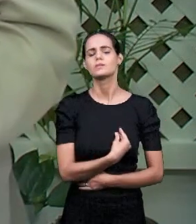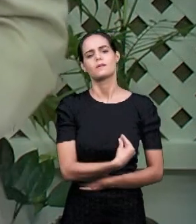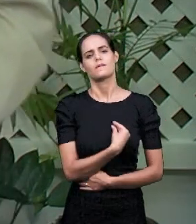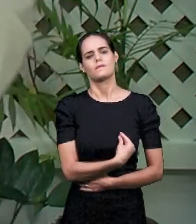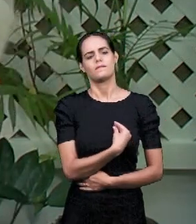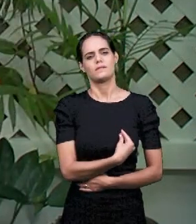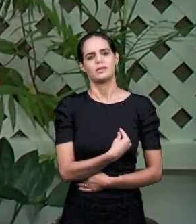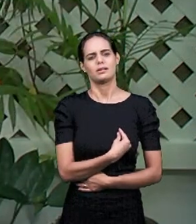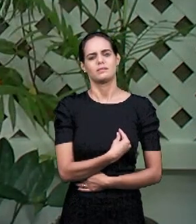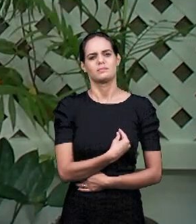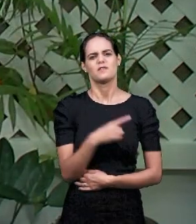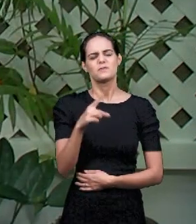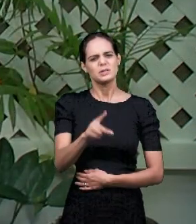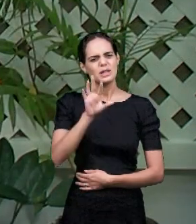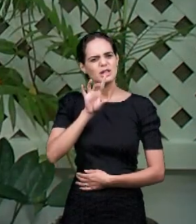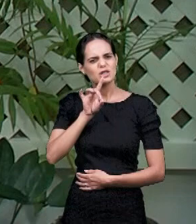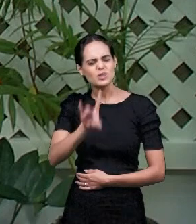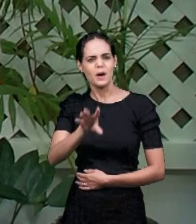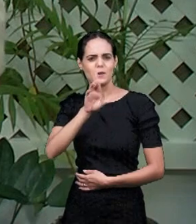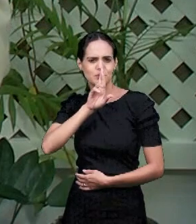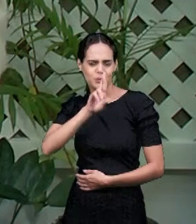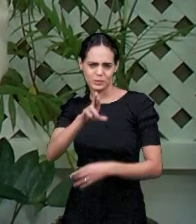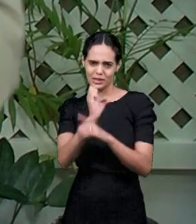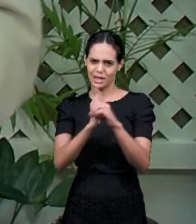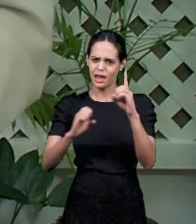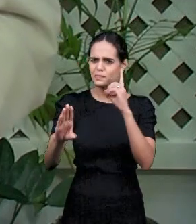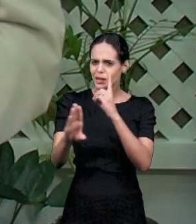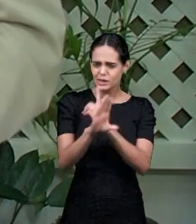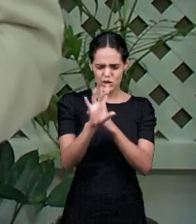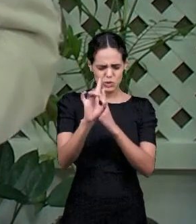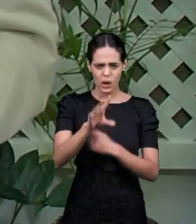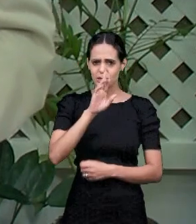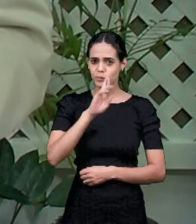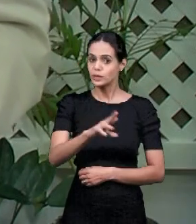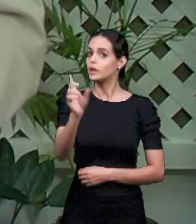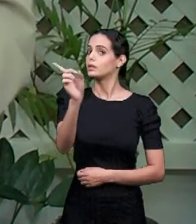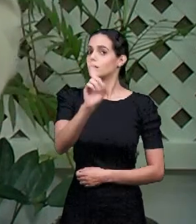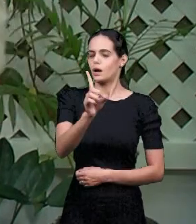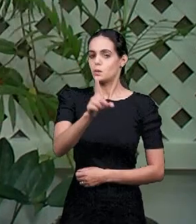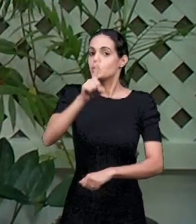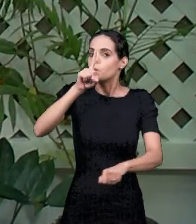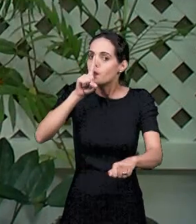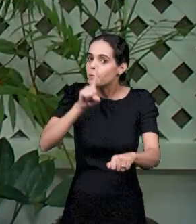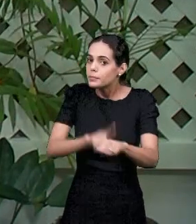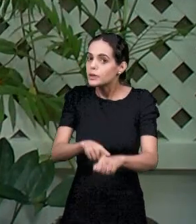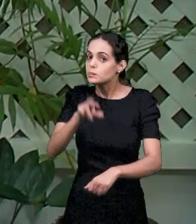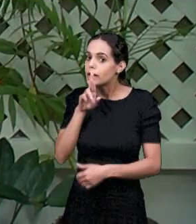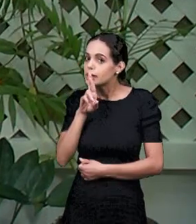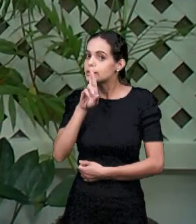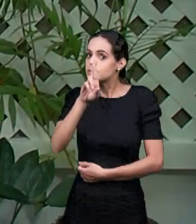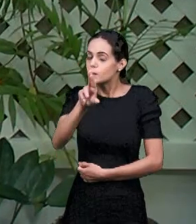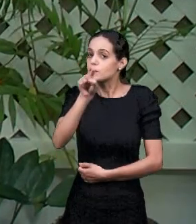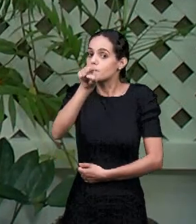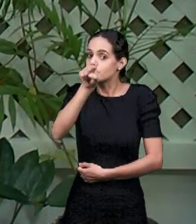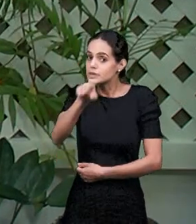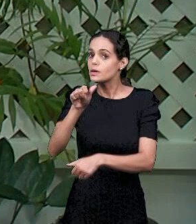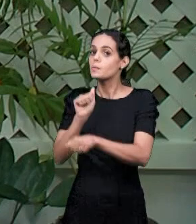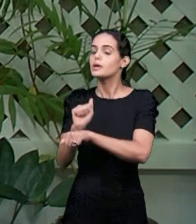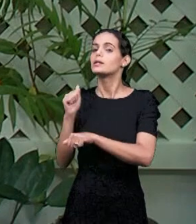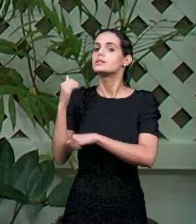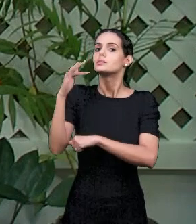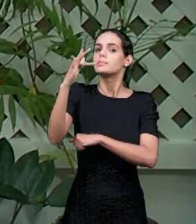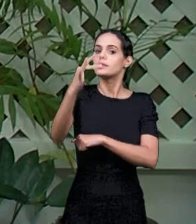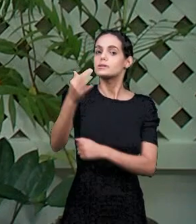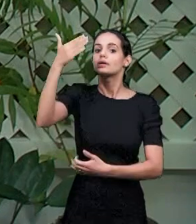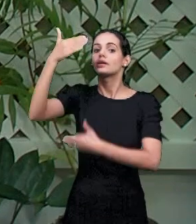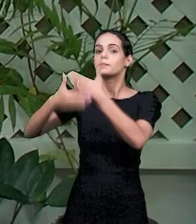à votre vie. Il ne veut pas simplement que vous répondiez des questions à l'école biblique dominicale. Il veut que en élaborant